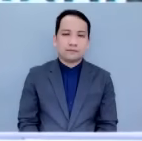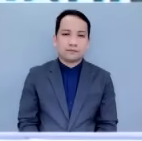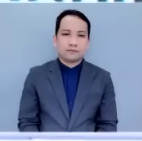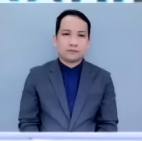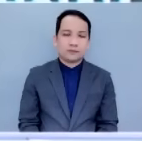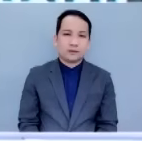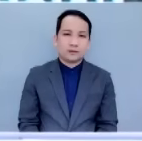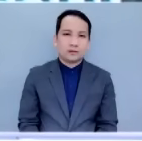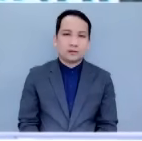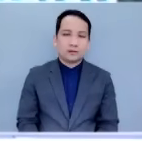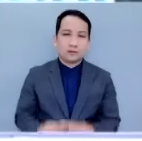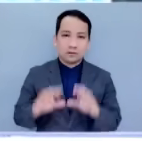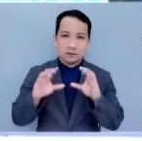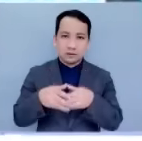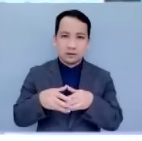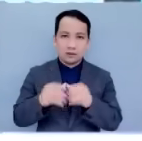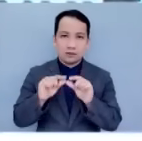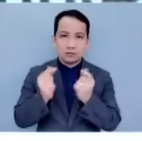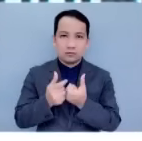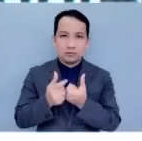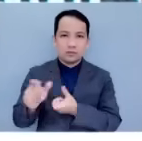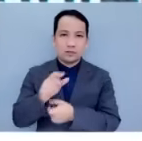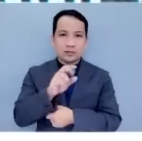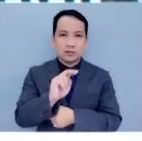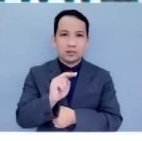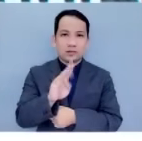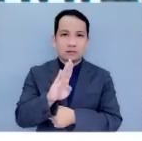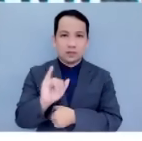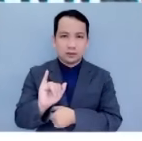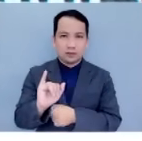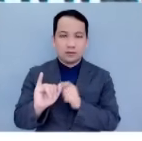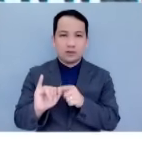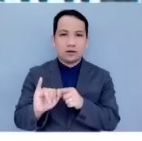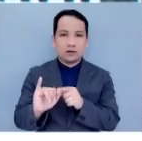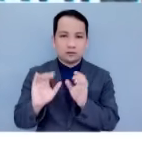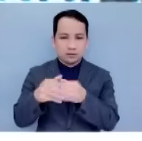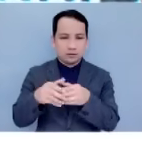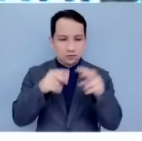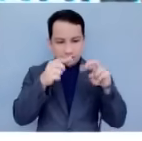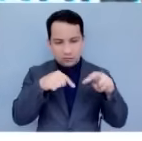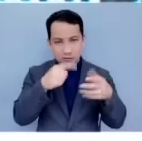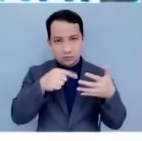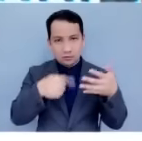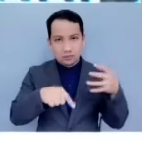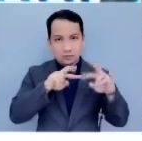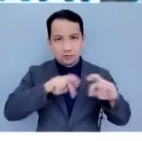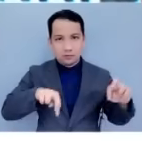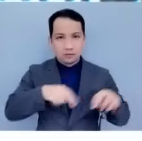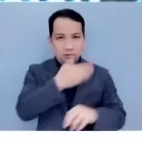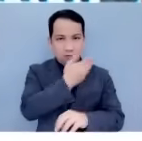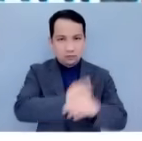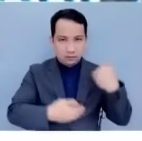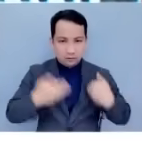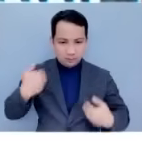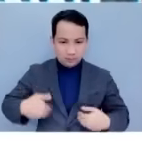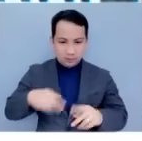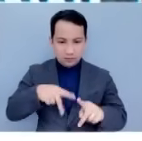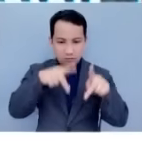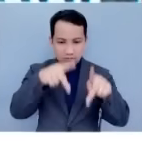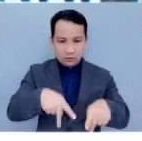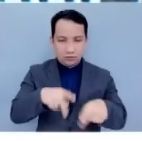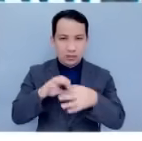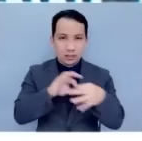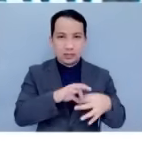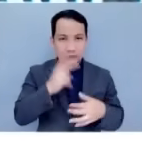Umuna ng task force ang National Bureau of Investigation para siyasatin ang chinap-chap na katawan ng tao na natagpuan